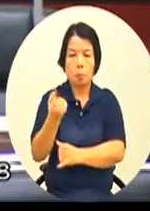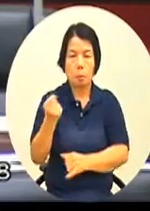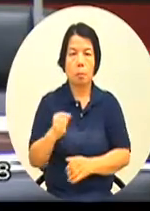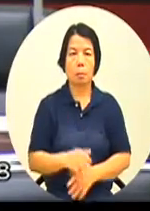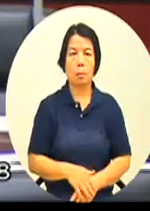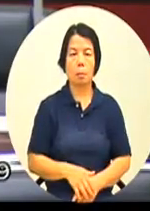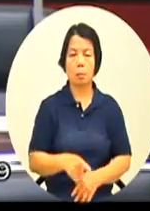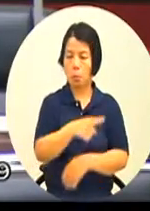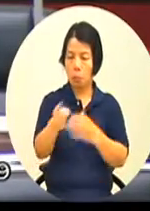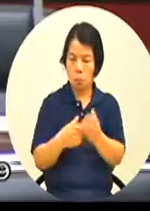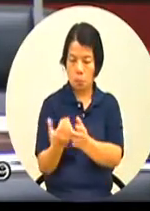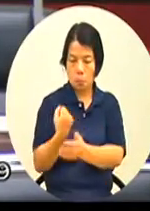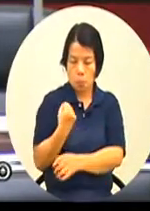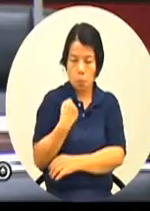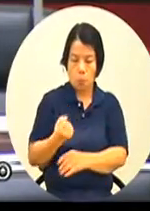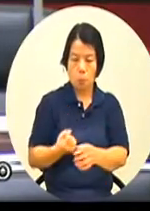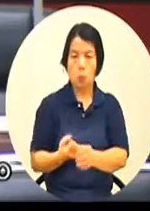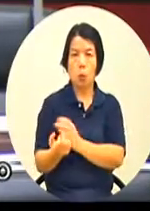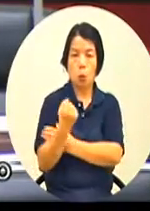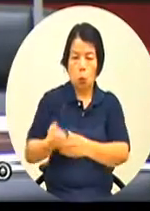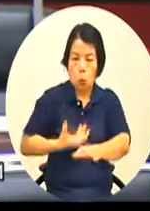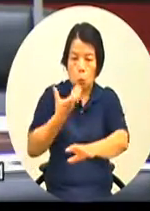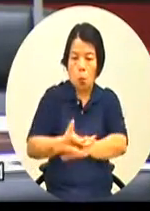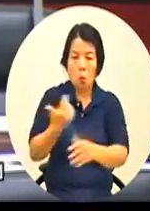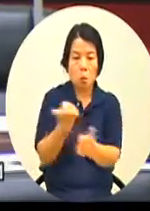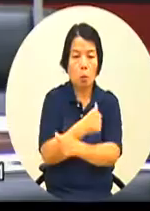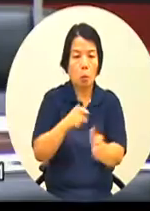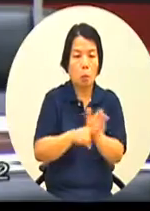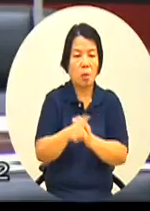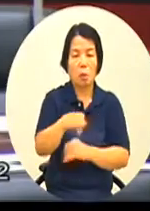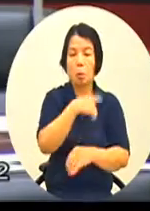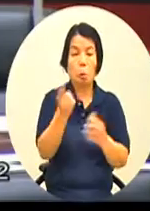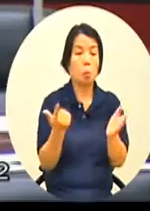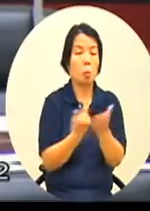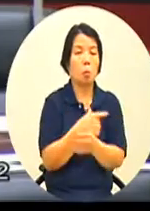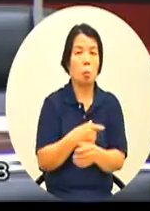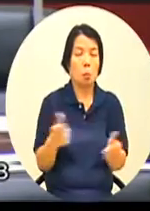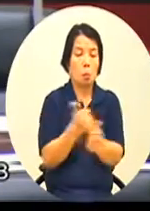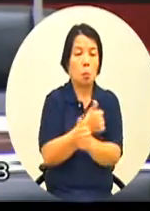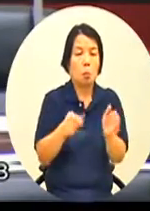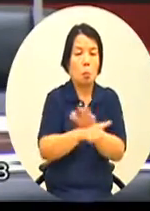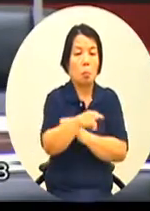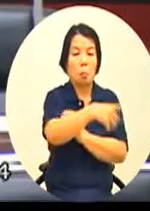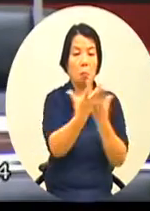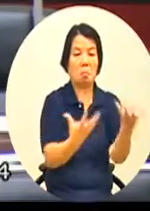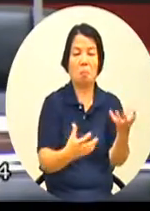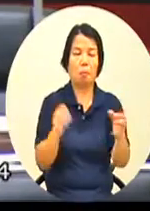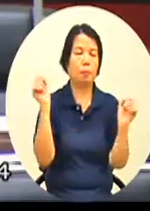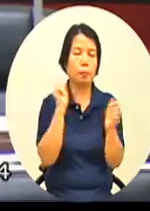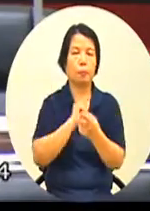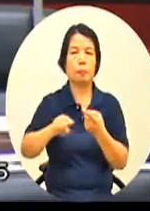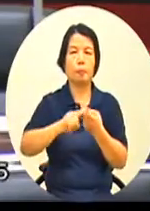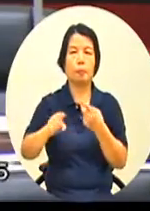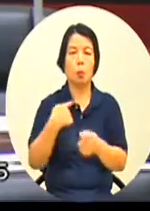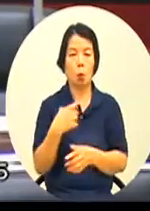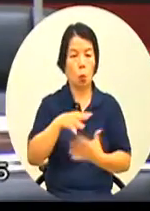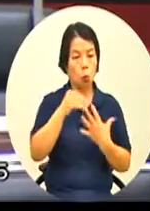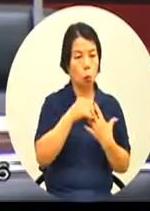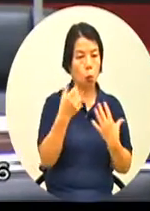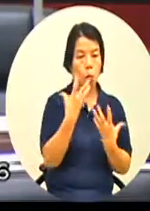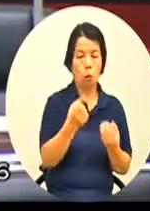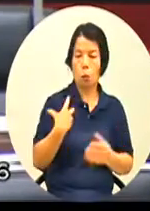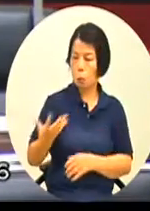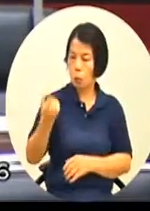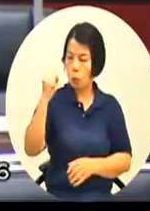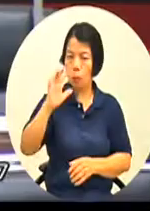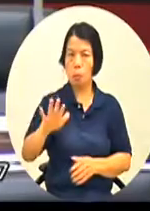极去参与，他并不是代表多数人的利益，他是代表少数人的利益。我知道这我选举我也免算啊，但是我有权利啊，我